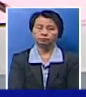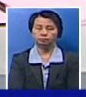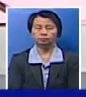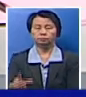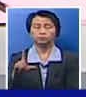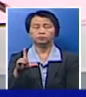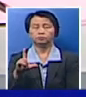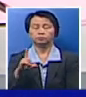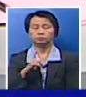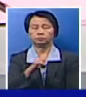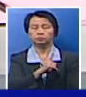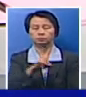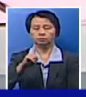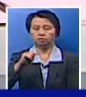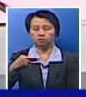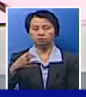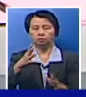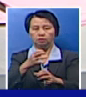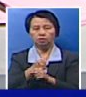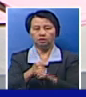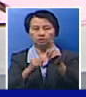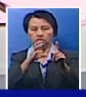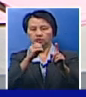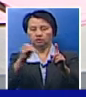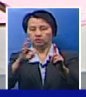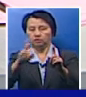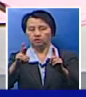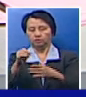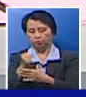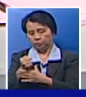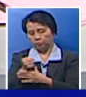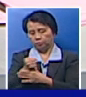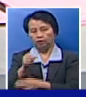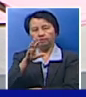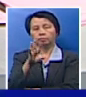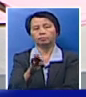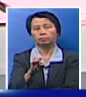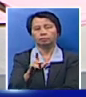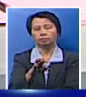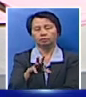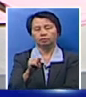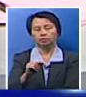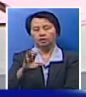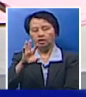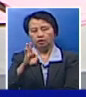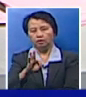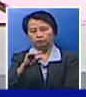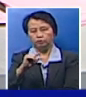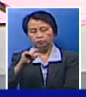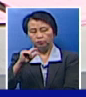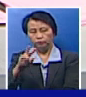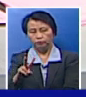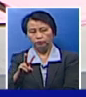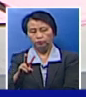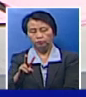lembaga tabung Haji th telah memperoleh 100,000 unit saham feda Global ventures holdings berhad fgv Sennin lalu